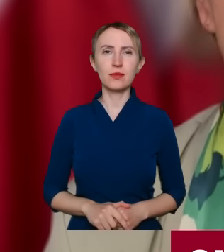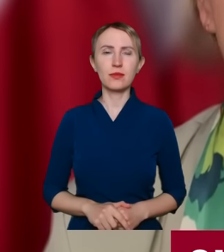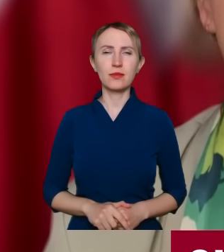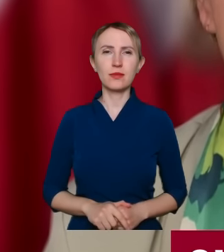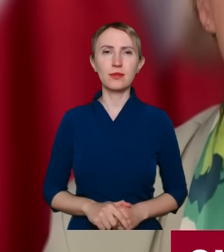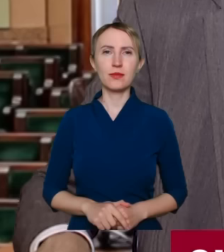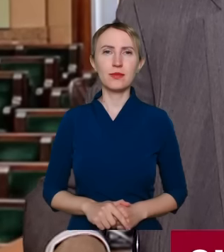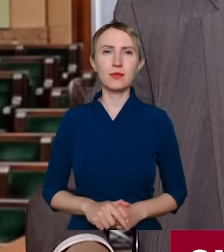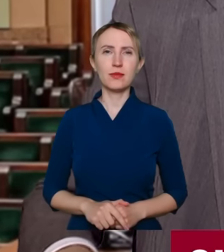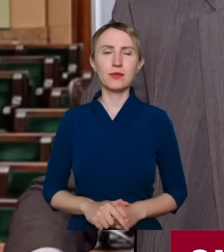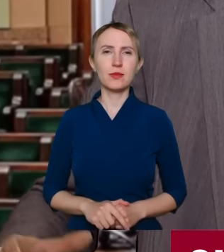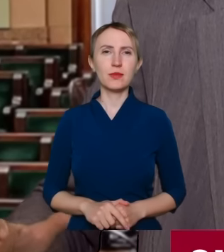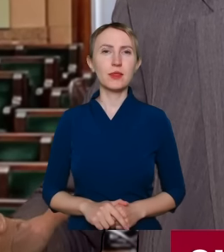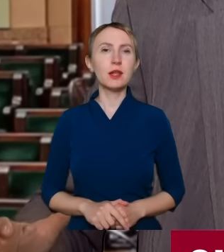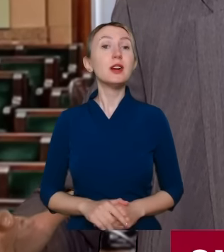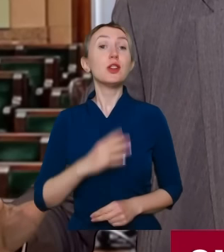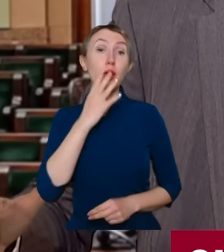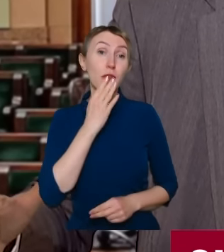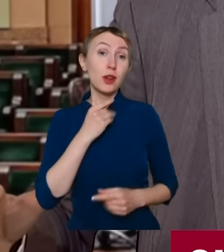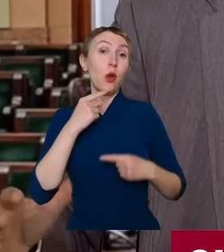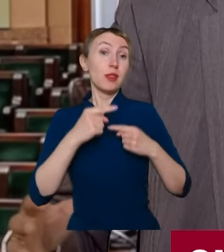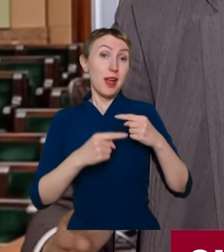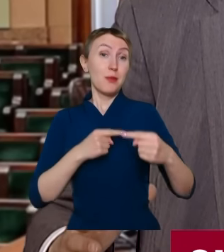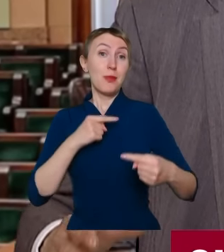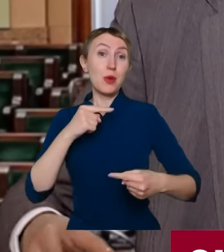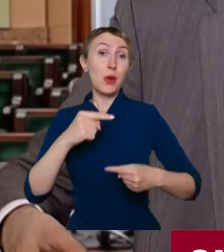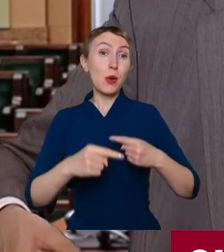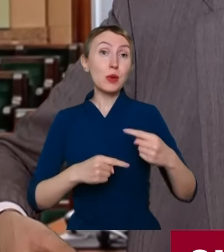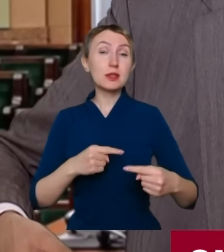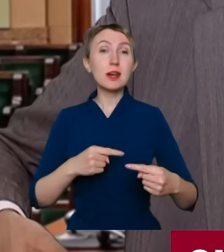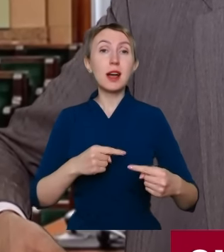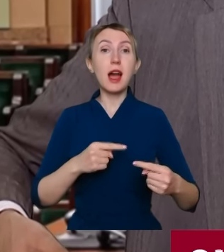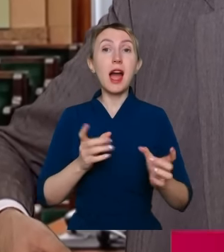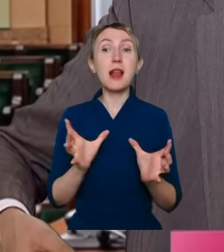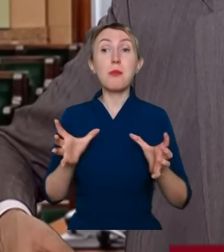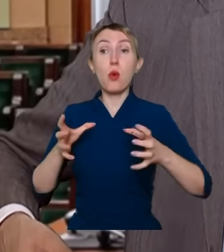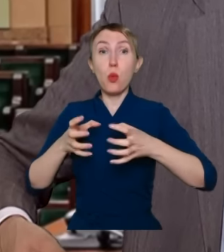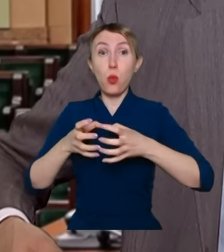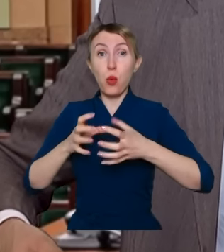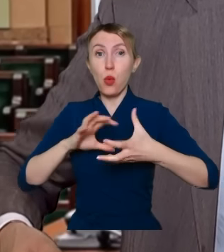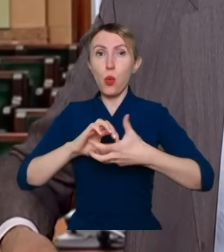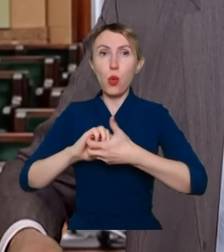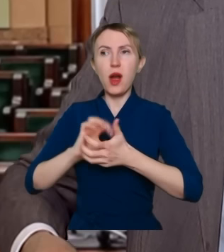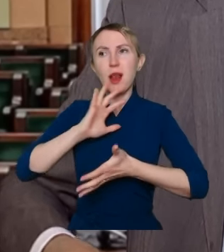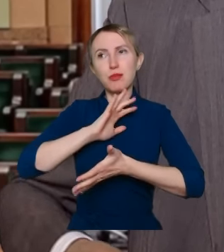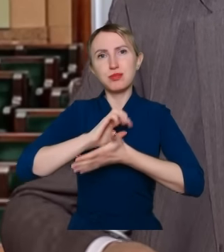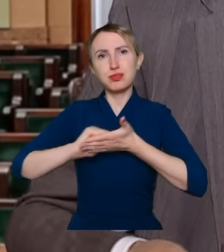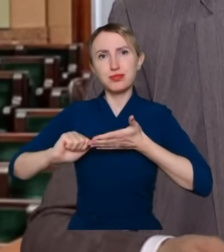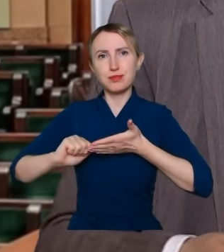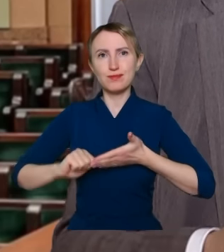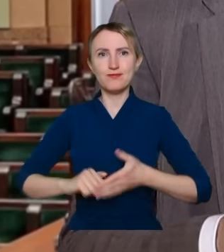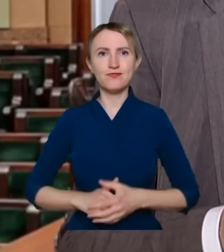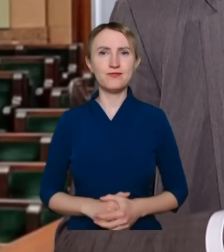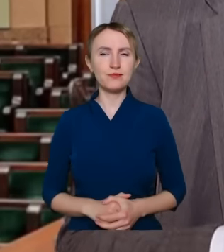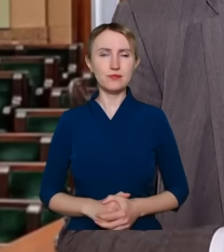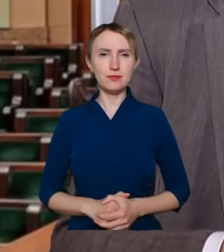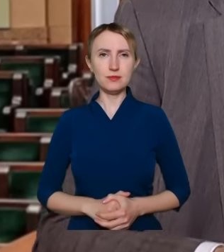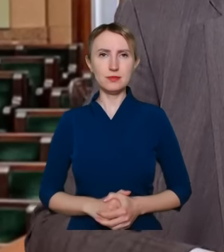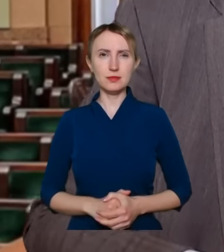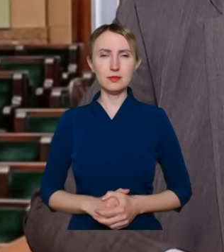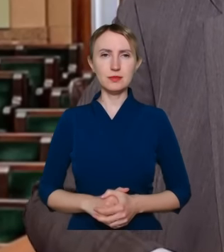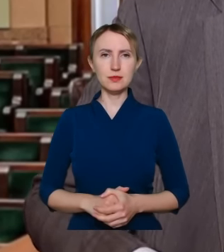polityczna i tak wygląda ten proces albo konsolidacji albo kanibalizacji sił koalicji